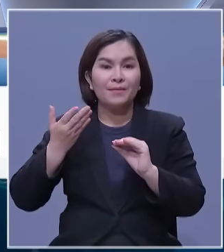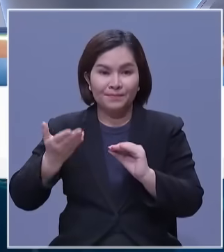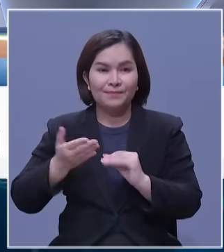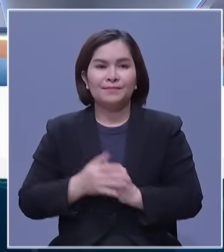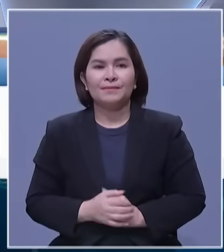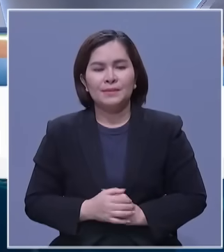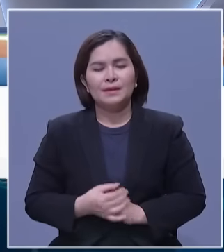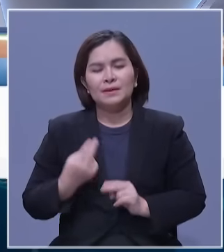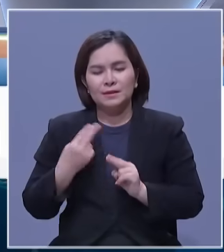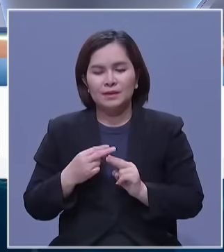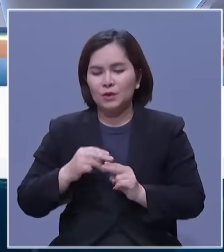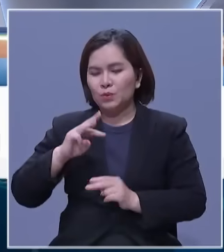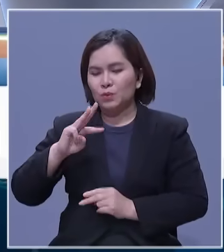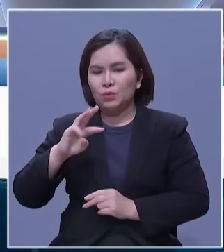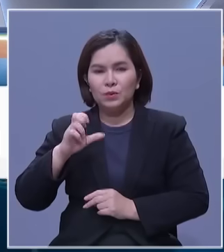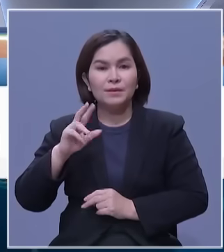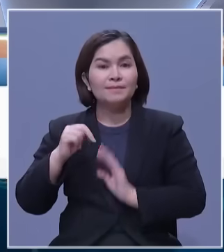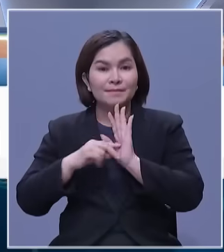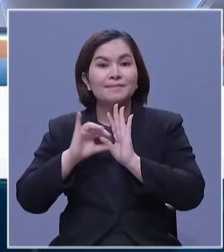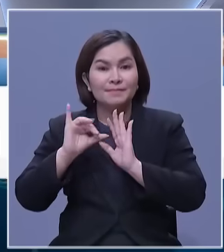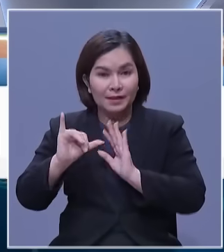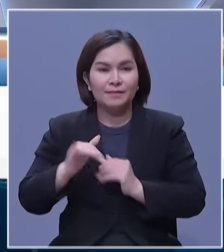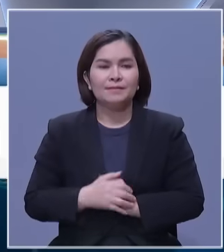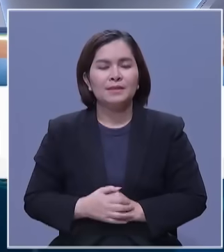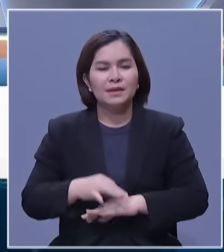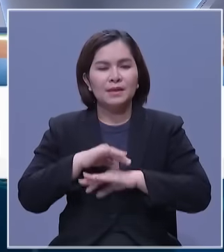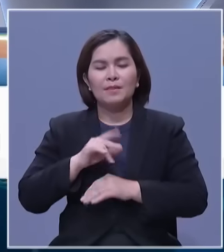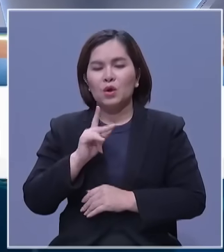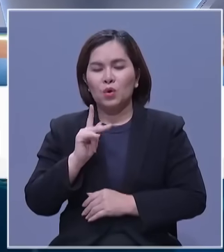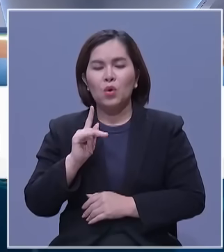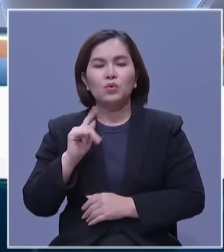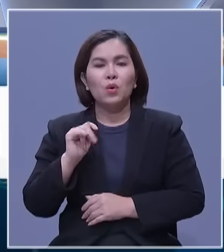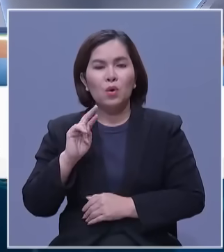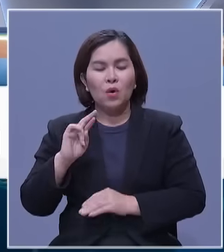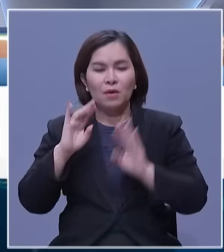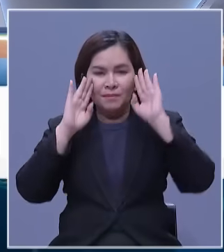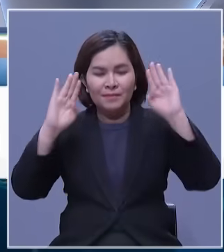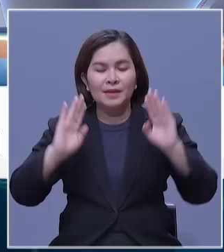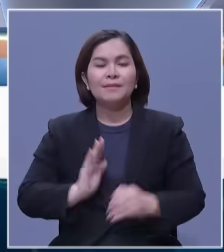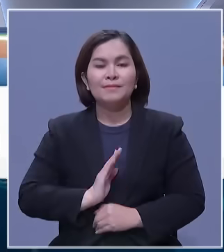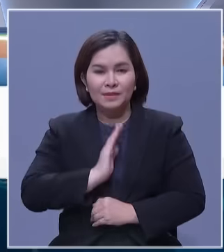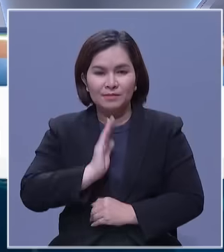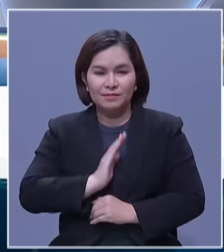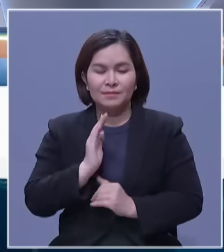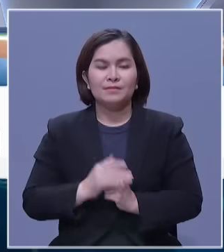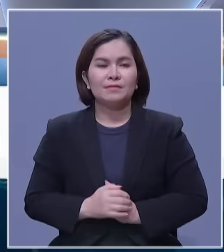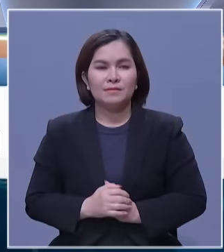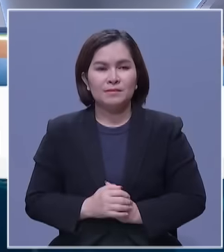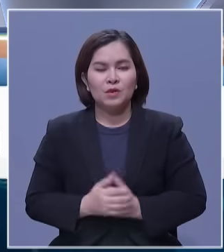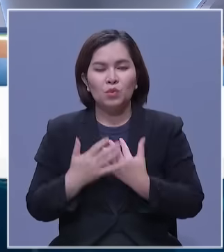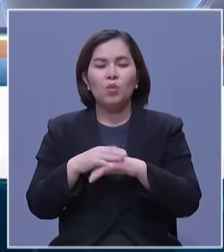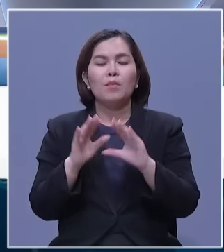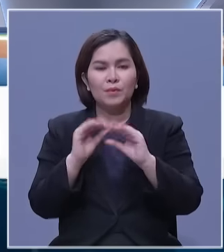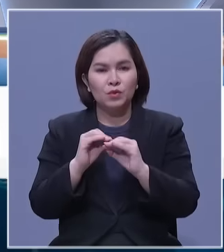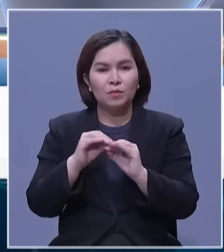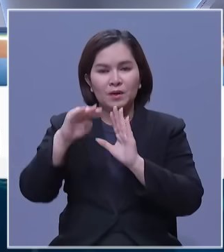พลตำรวจเอกวินัยทองสองนะครับท่านเป็นกตร.ผู้ทรงคุณวุฒิท่านก็อธิบายถึงขั้นตอนใน